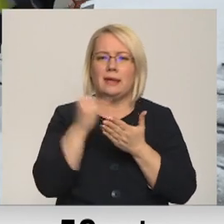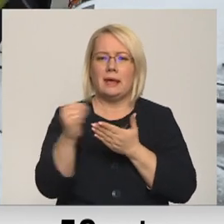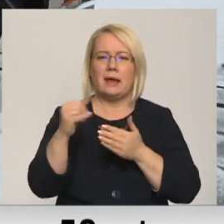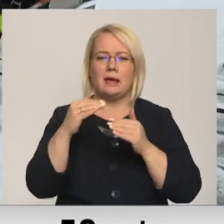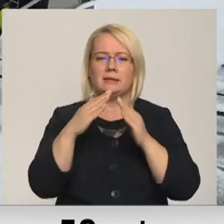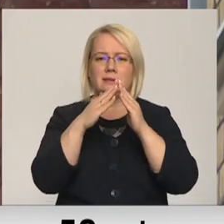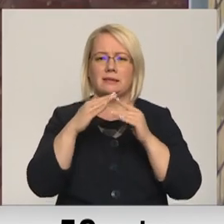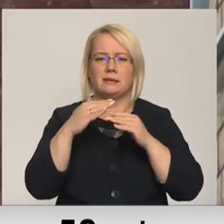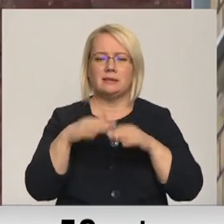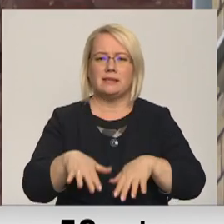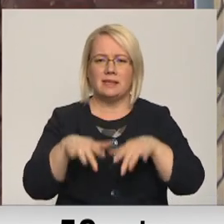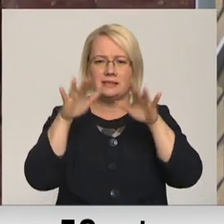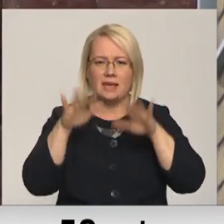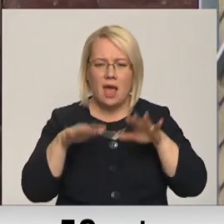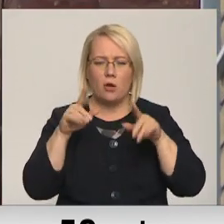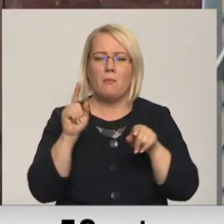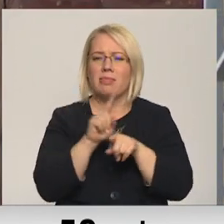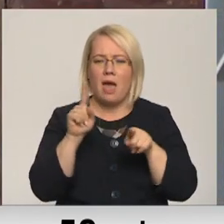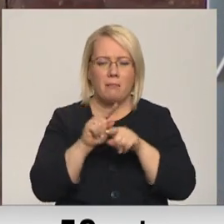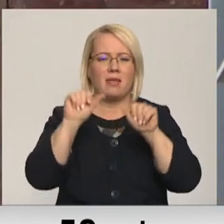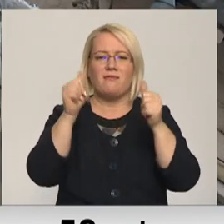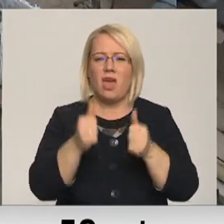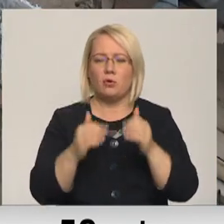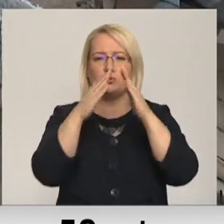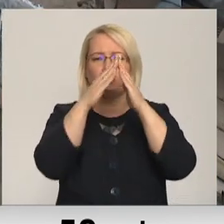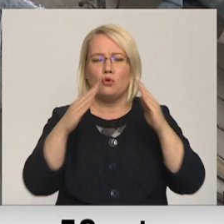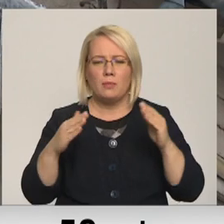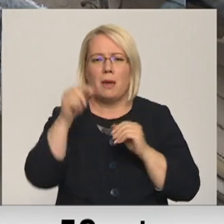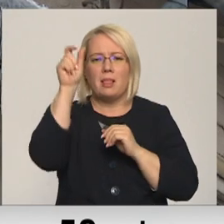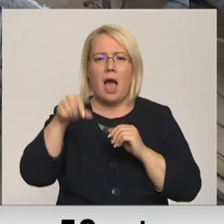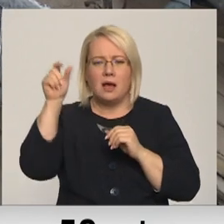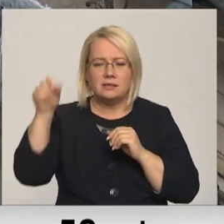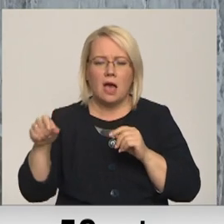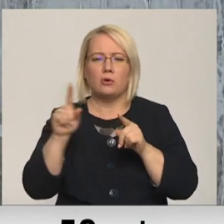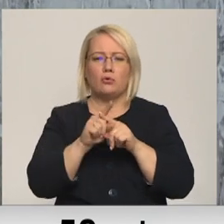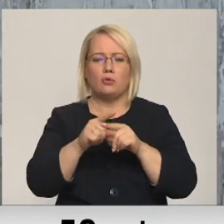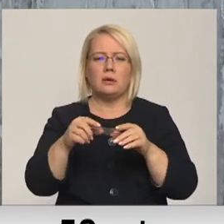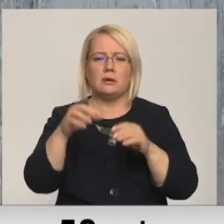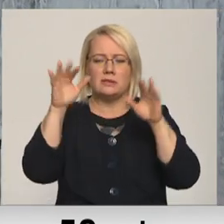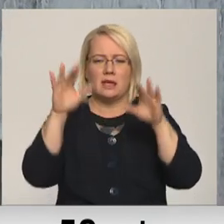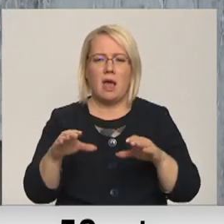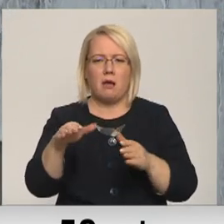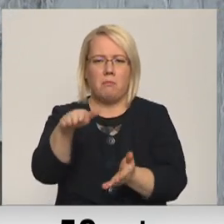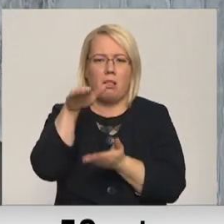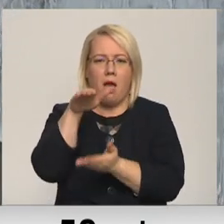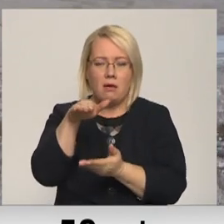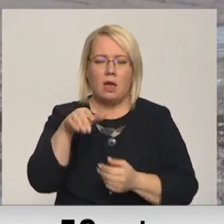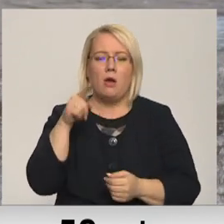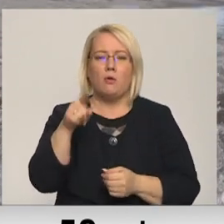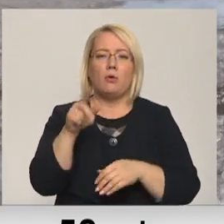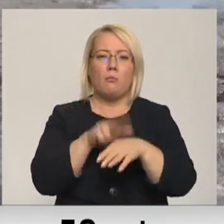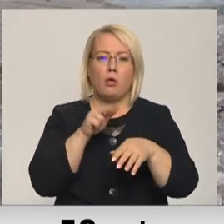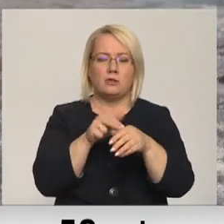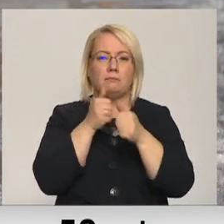un citviet Latvijā uz jumtiem veidojas lāstekas un sniega blāķi, kas rada bīstamas situācijas. Pašvaldības policija to apseko un